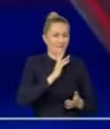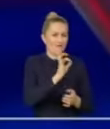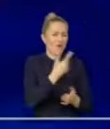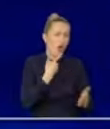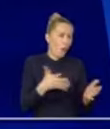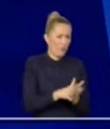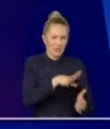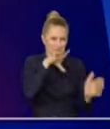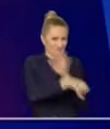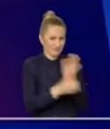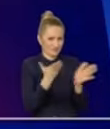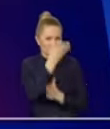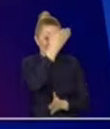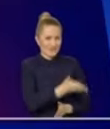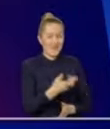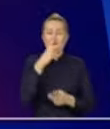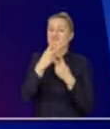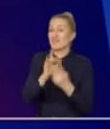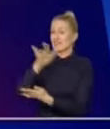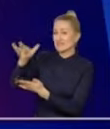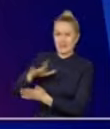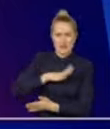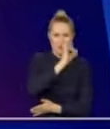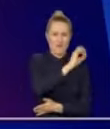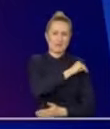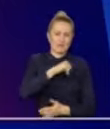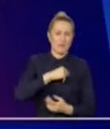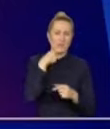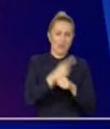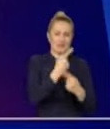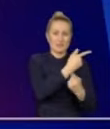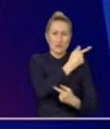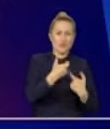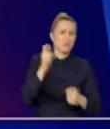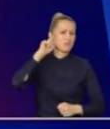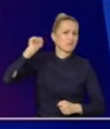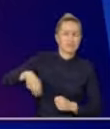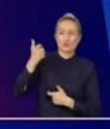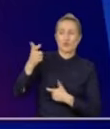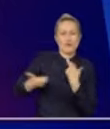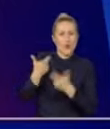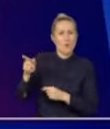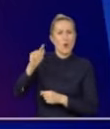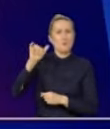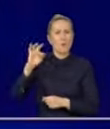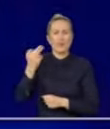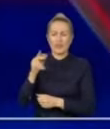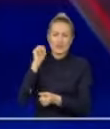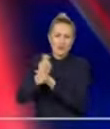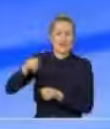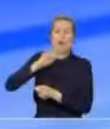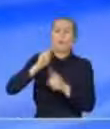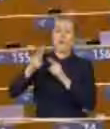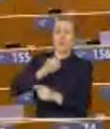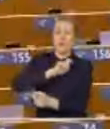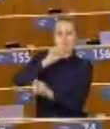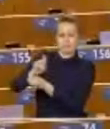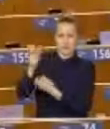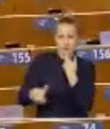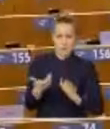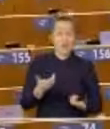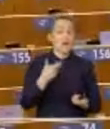Wizyta w Moskwie była własną inicjatywą pana Borrella. To było zlekceważenie zbrodni popełnionych przez reżim Putina przeciwko politycznym oponentom. Josep